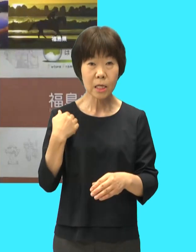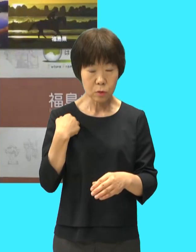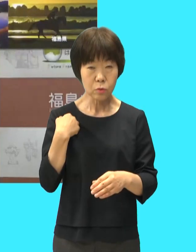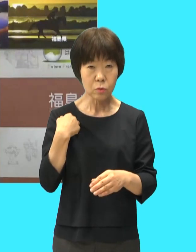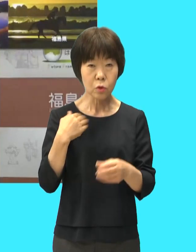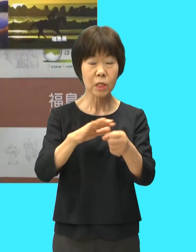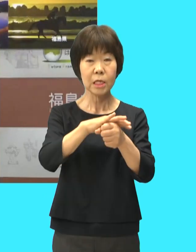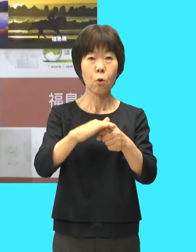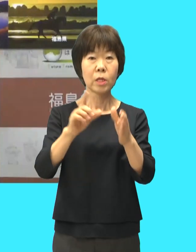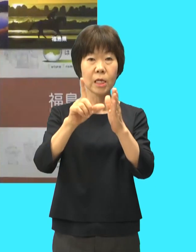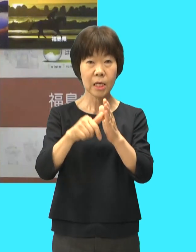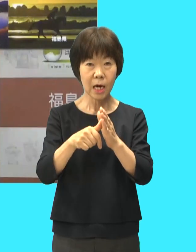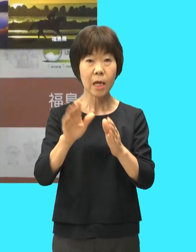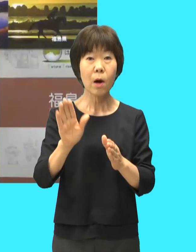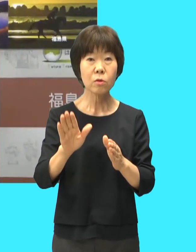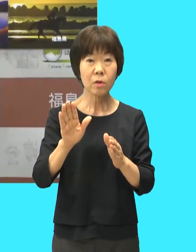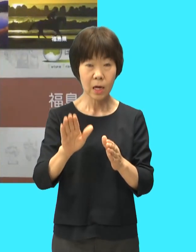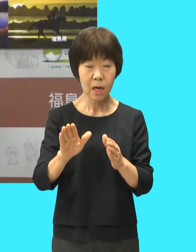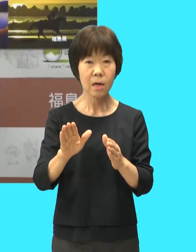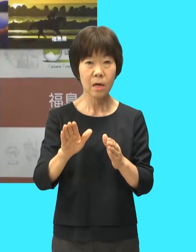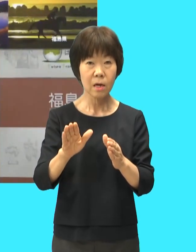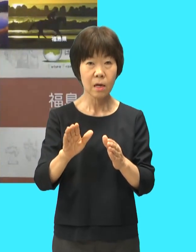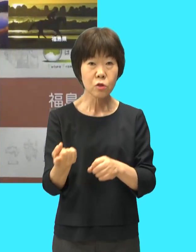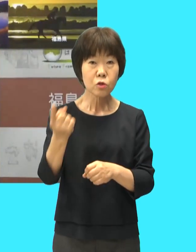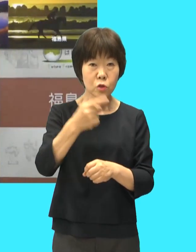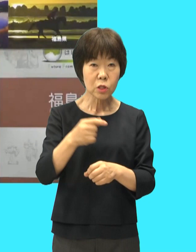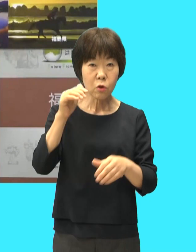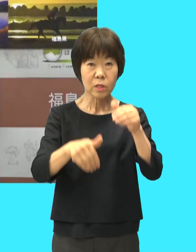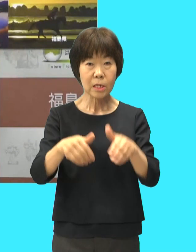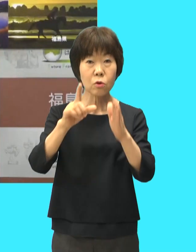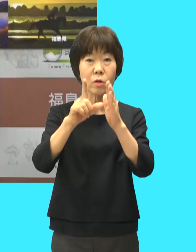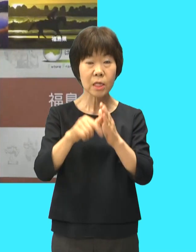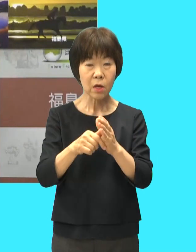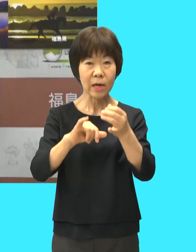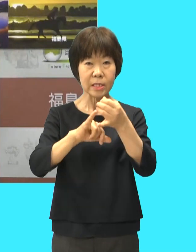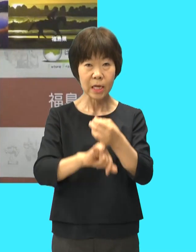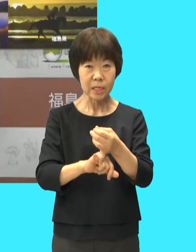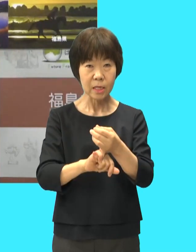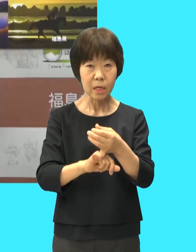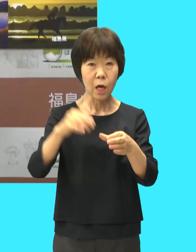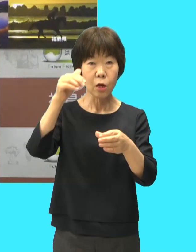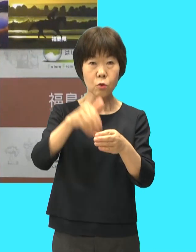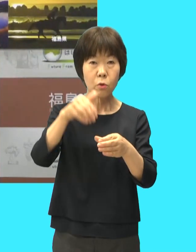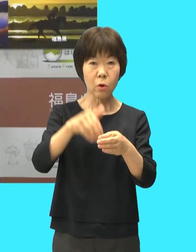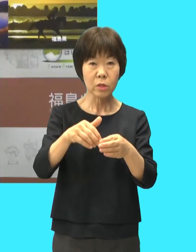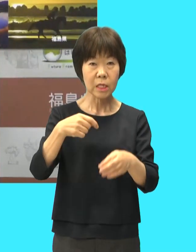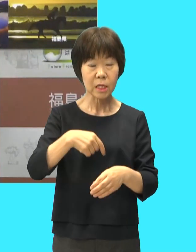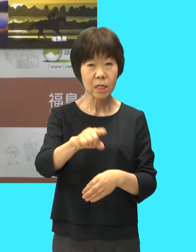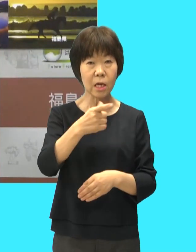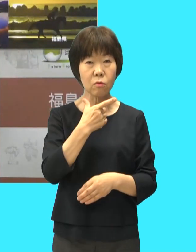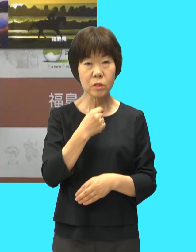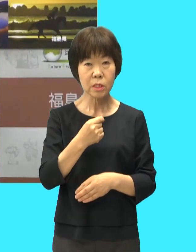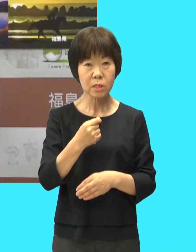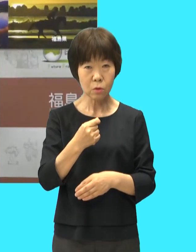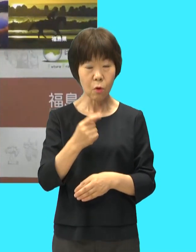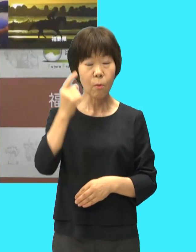貴重な機会でもあることから次回選挙においてはぜひ東京に投票に行っていただくよう